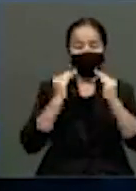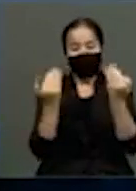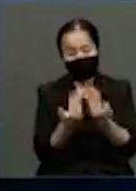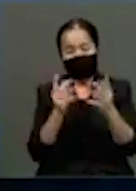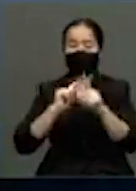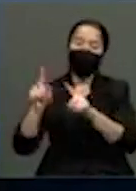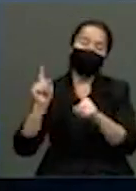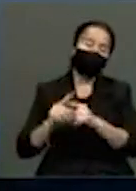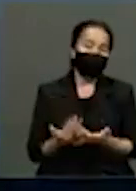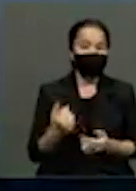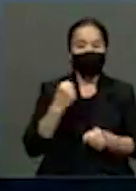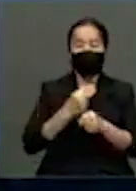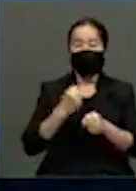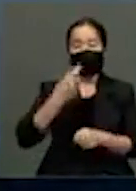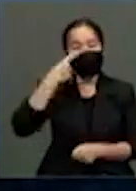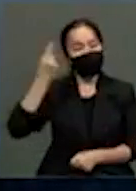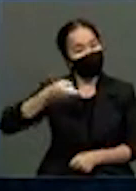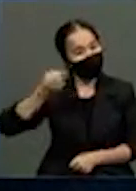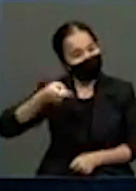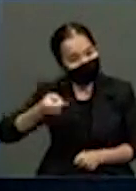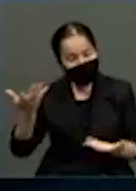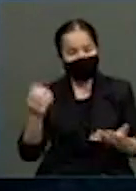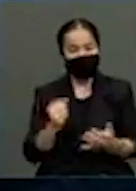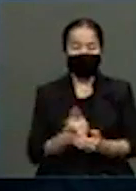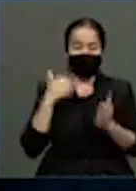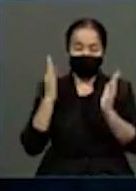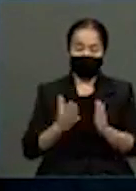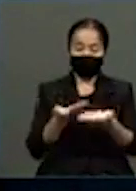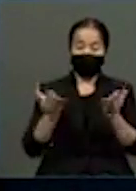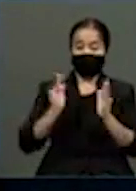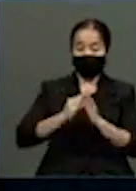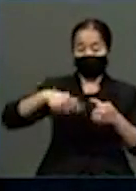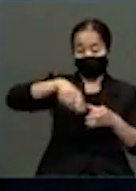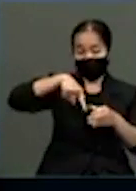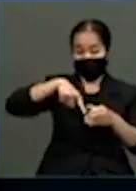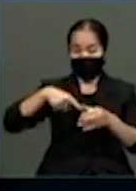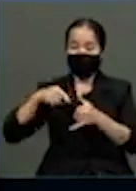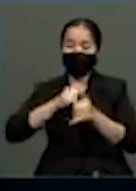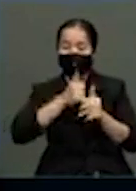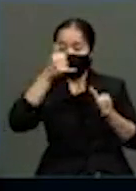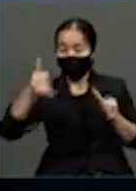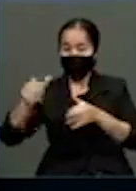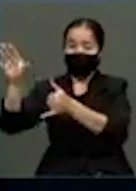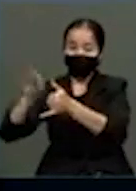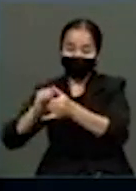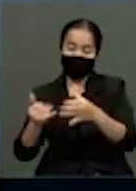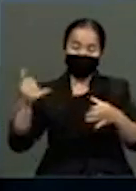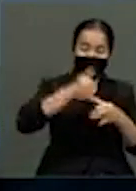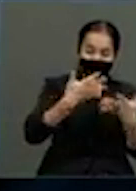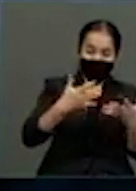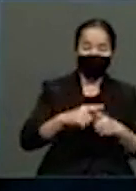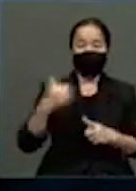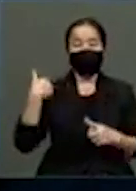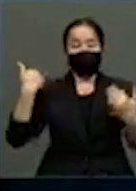อก็ยังคล้ายๆเดิมนะครับมีคนในครอบครัวมีอาชีพเสี่ยงคือค้าขายรปภ.แท็กซี่วินมอเตอร์ไ